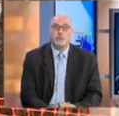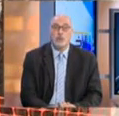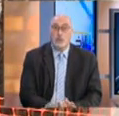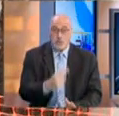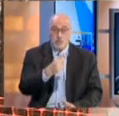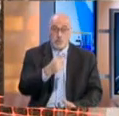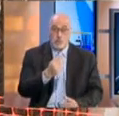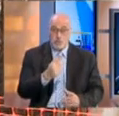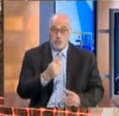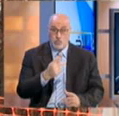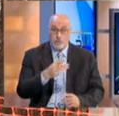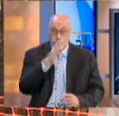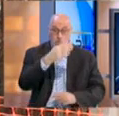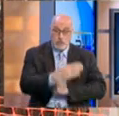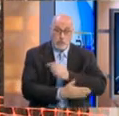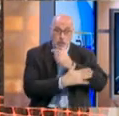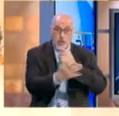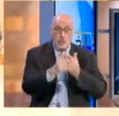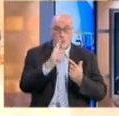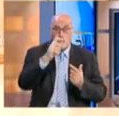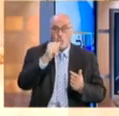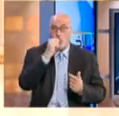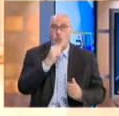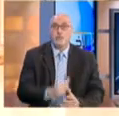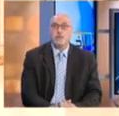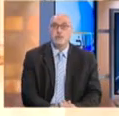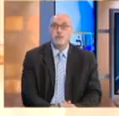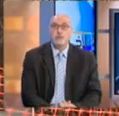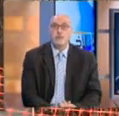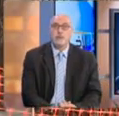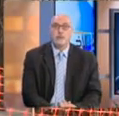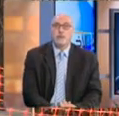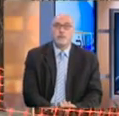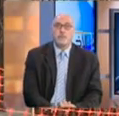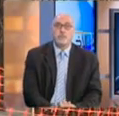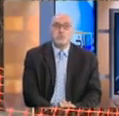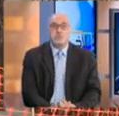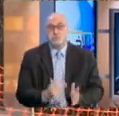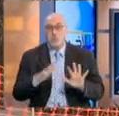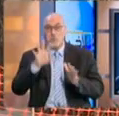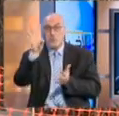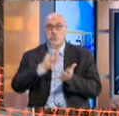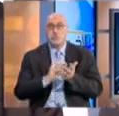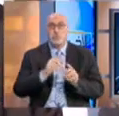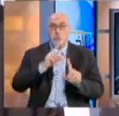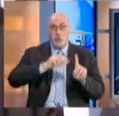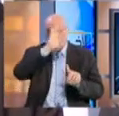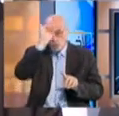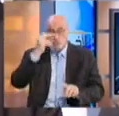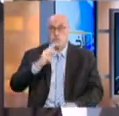كبير في التزويد بالمياه الصالحة للشرب. المحطة هذه إن شاء الله تدخل في حيز الخدمة في شهر جويلية.